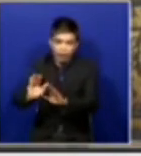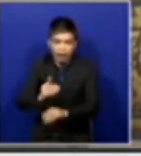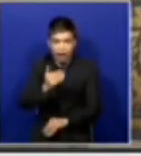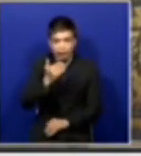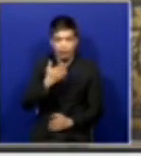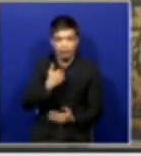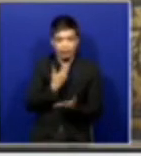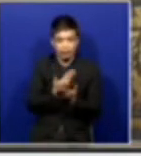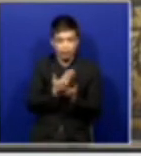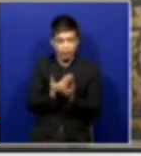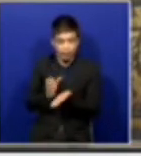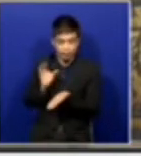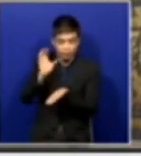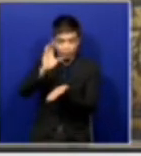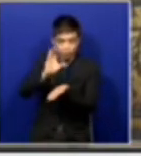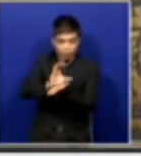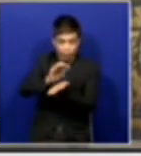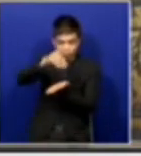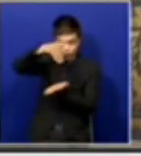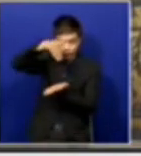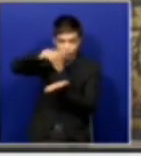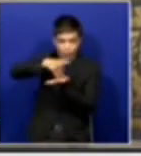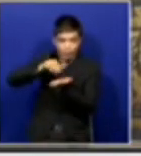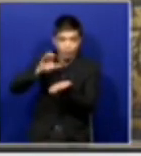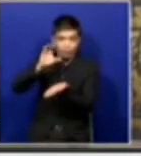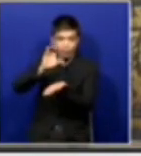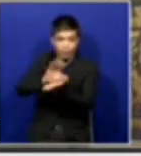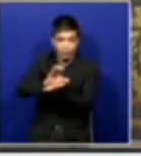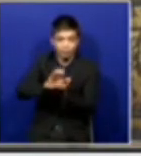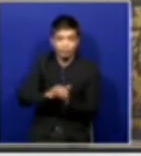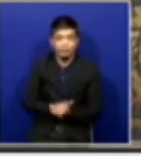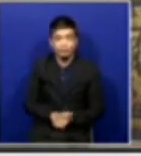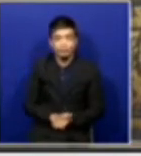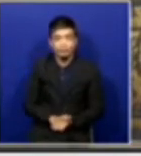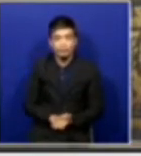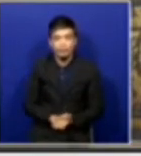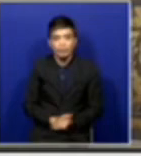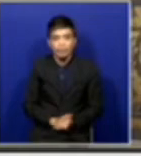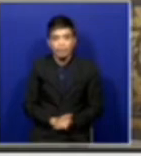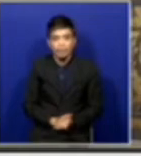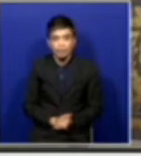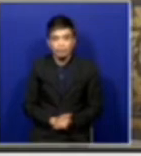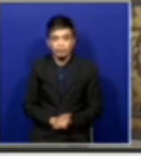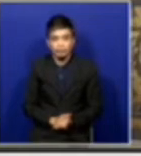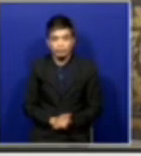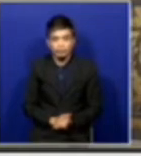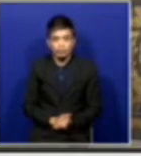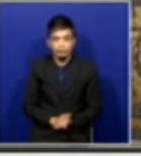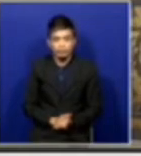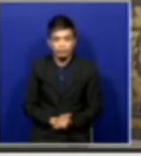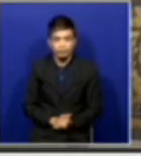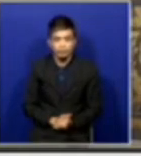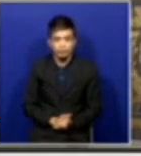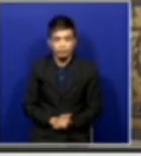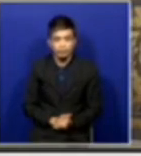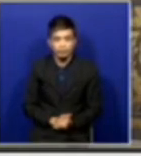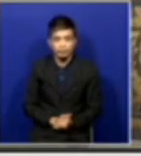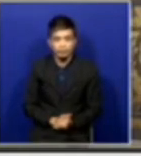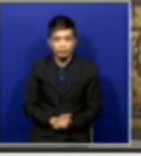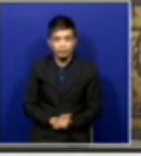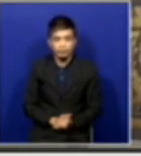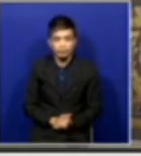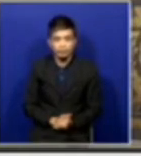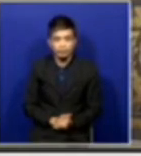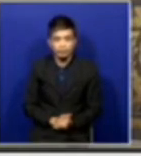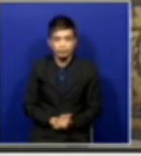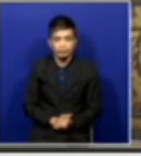งบประมาณแบบสำนักงบประมาณใช้อะทั้งเรื่องตัดถึงจะเข้ามาอีกเนี่ยรับรองว่าเป็นเปอร์เซ็นต์เลยห